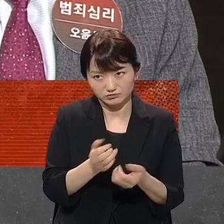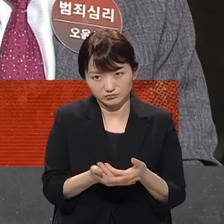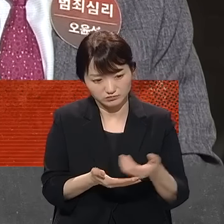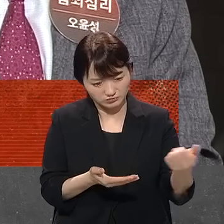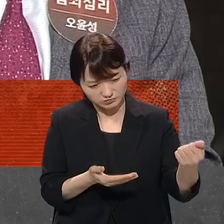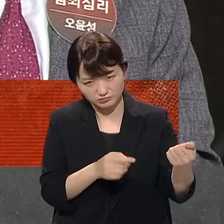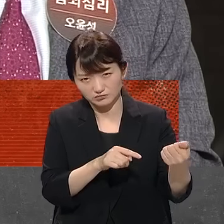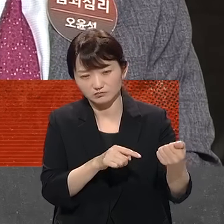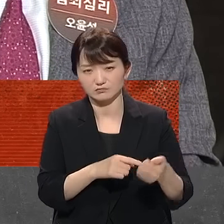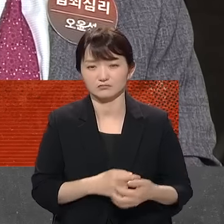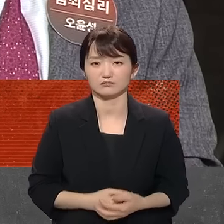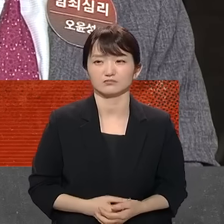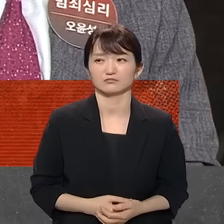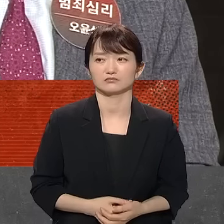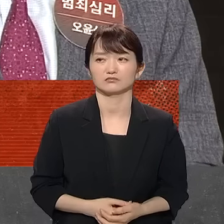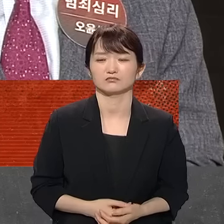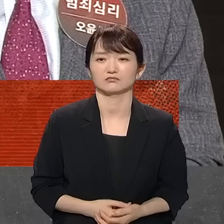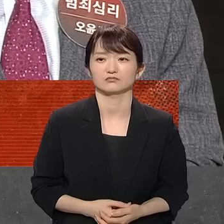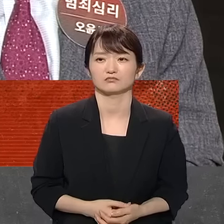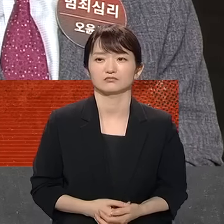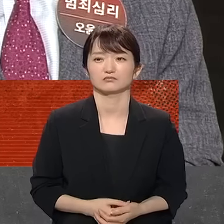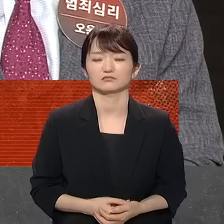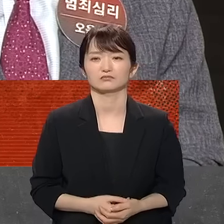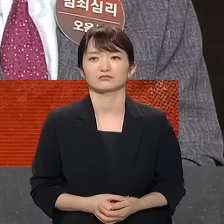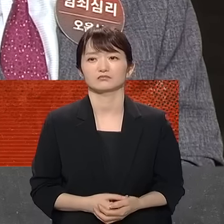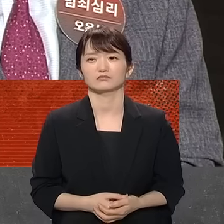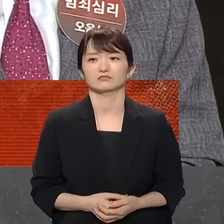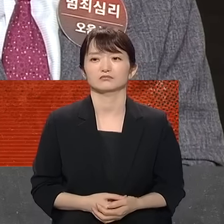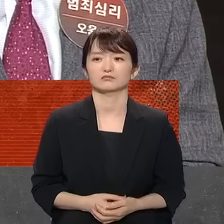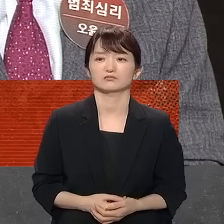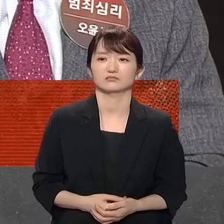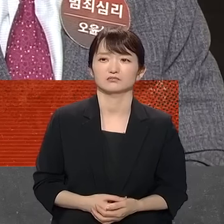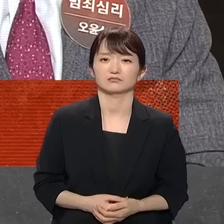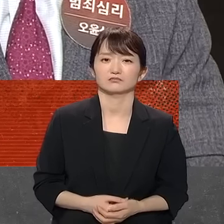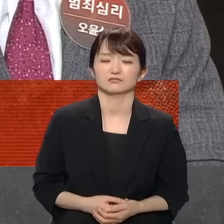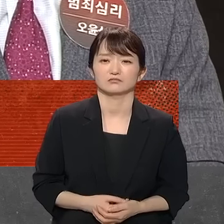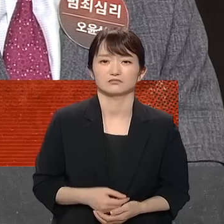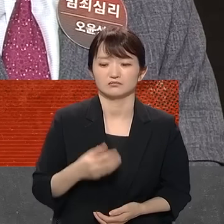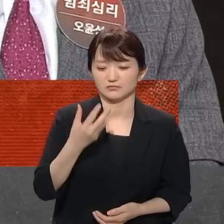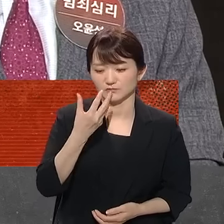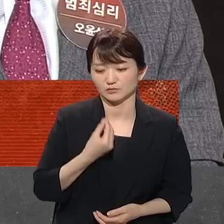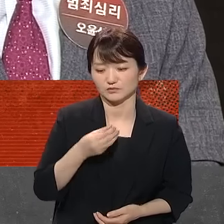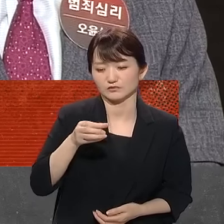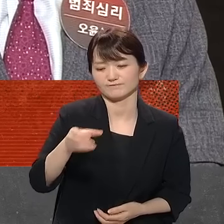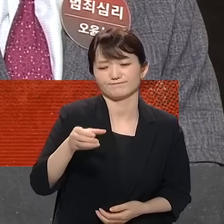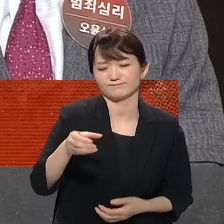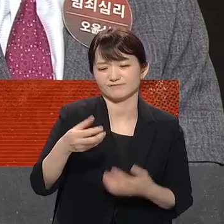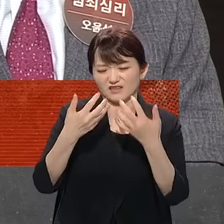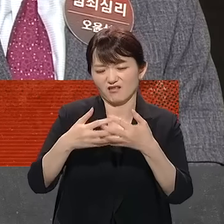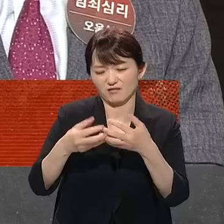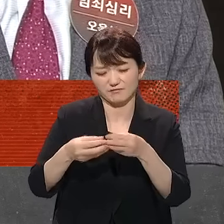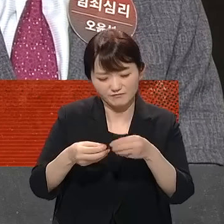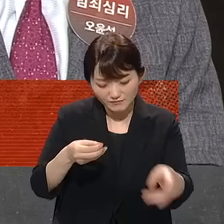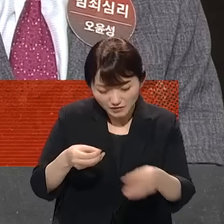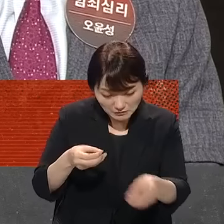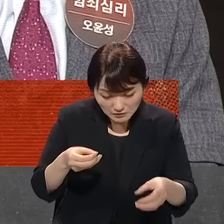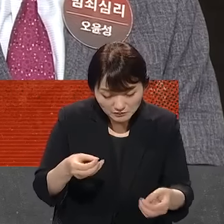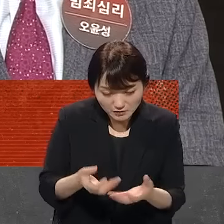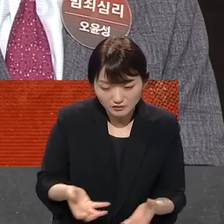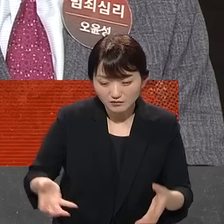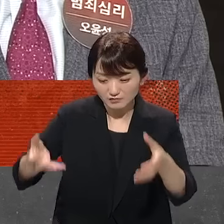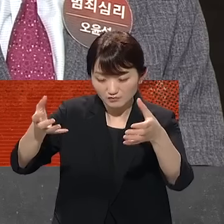같아요 그래서이 배출구에 얼음을 막 쏟아 가면서 챙겨 갔다고 하는데 그 아까 보신